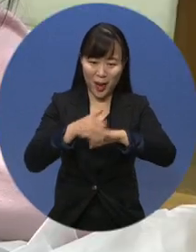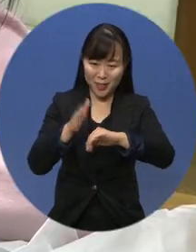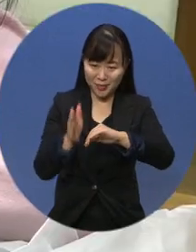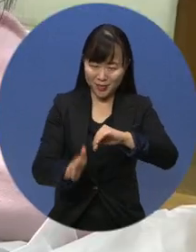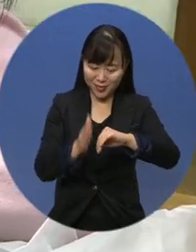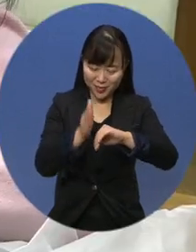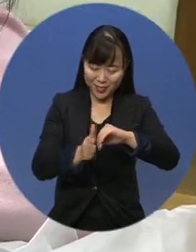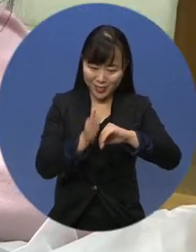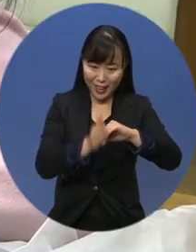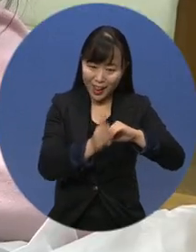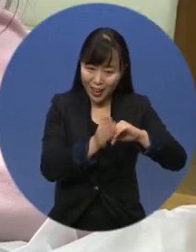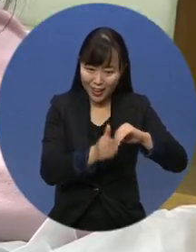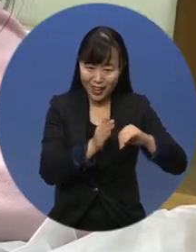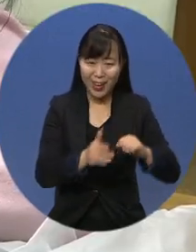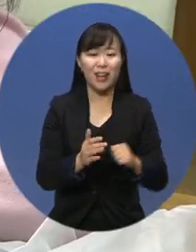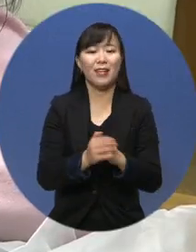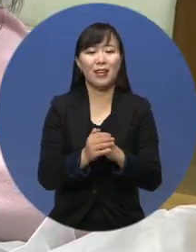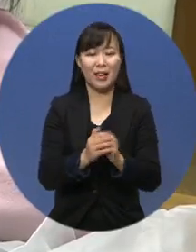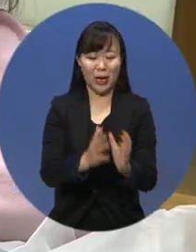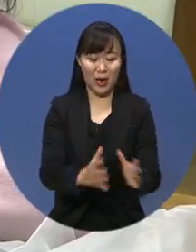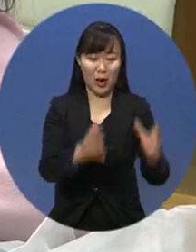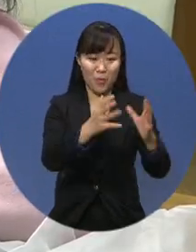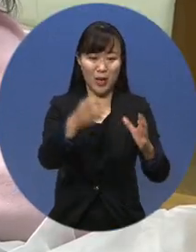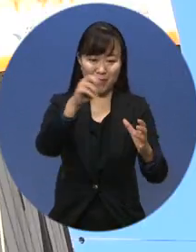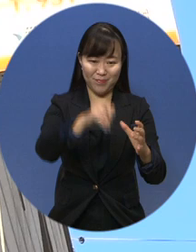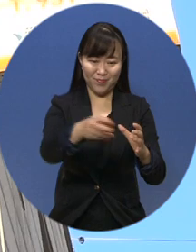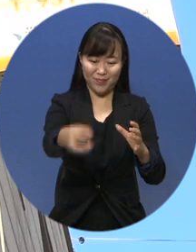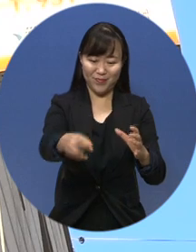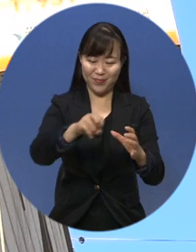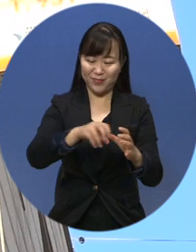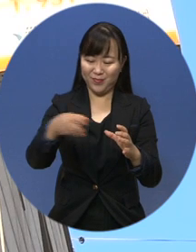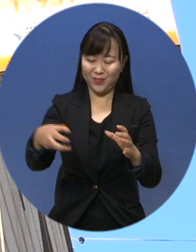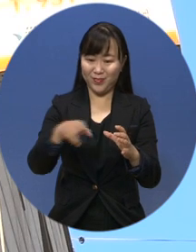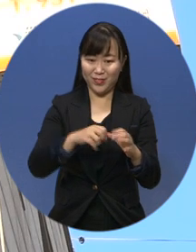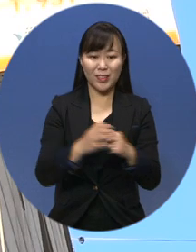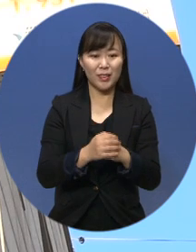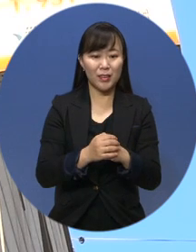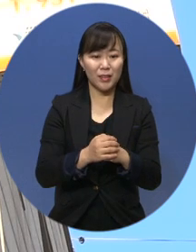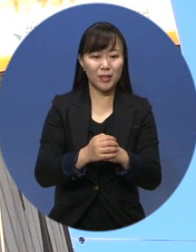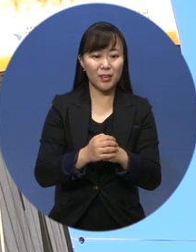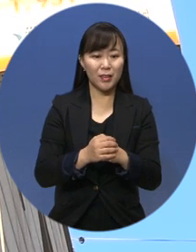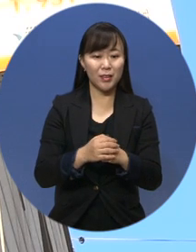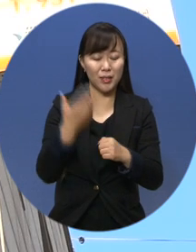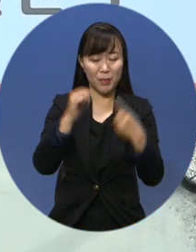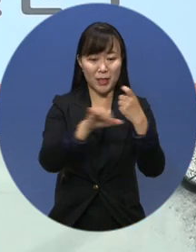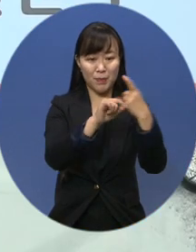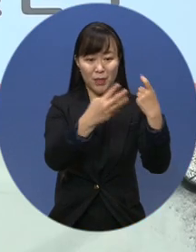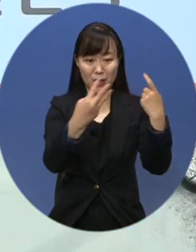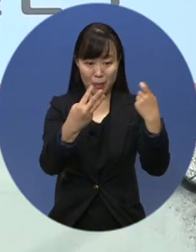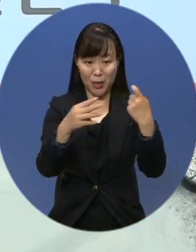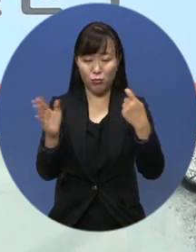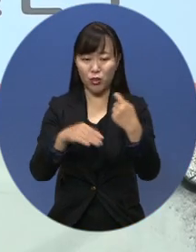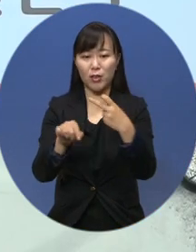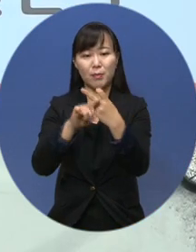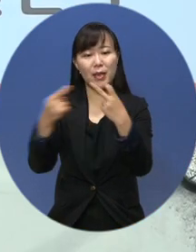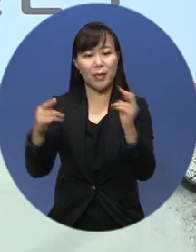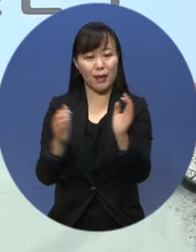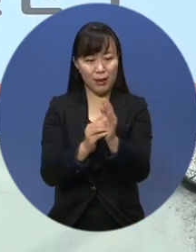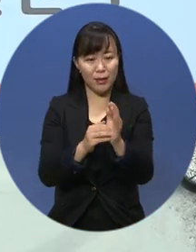썰고 나누어준 컵에 하나씩 눌러 담습니다. 지난달 3일부터 지난 1일까지 보령시